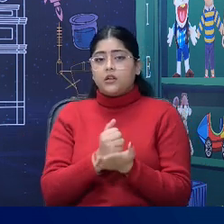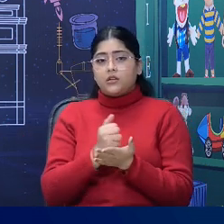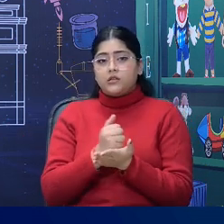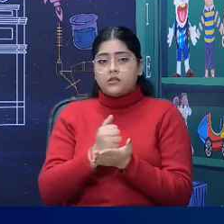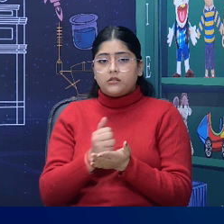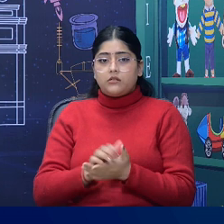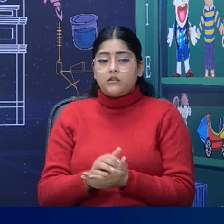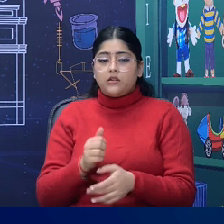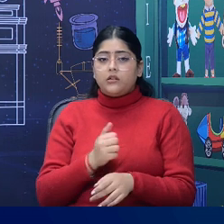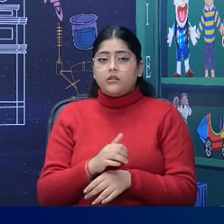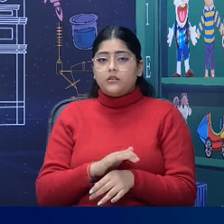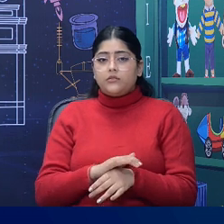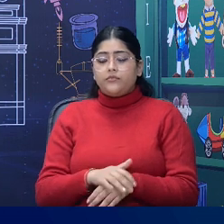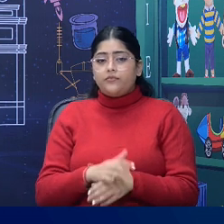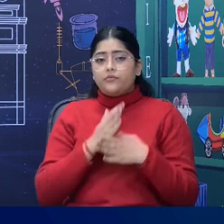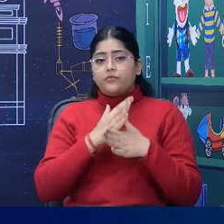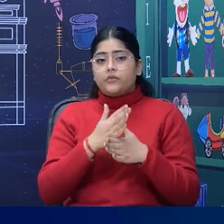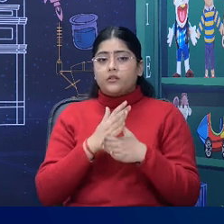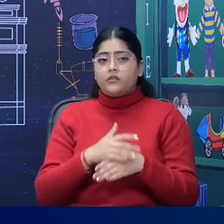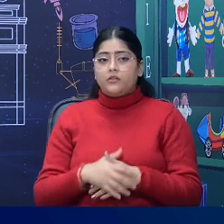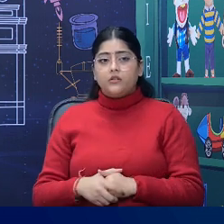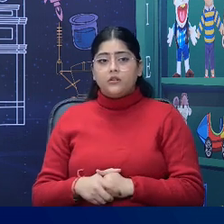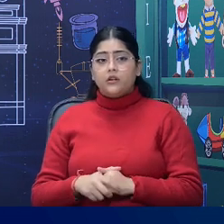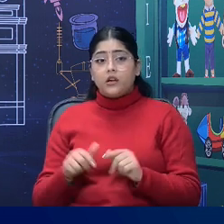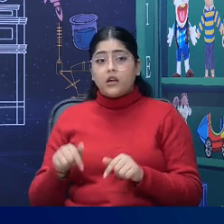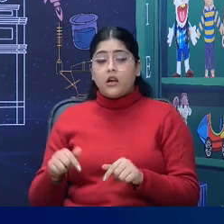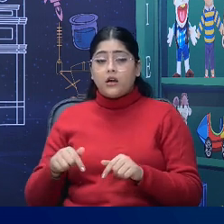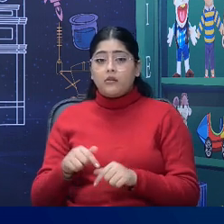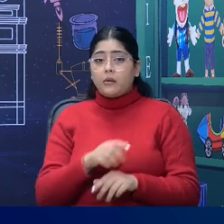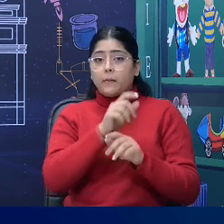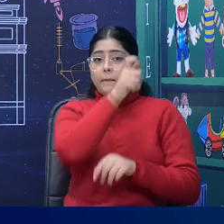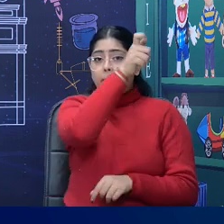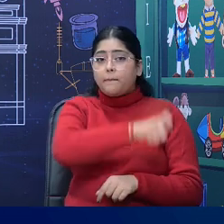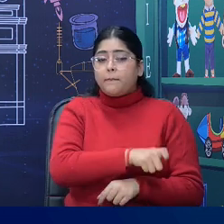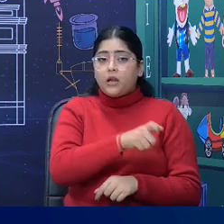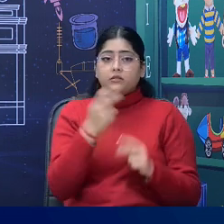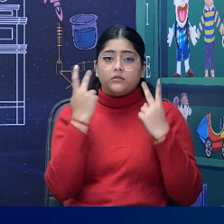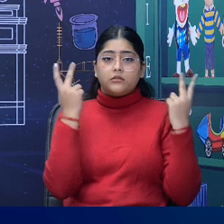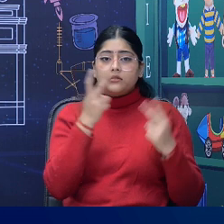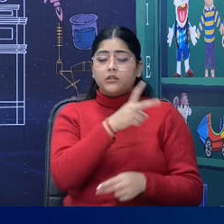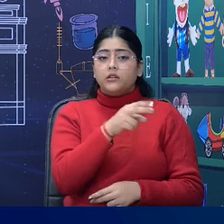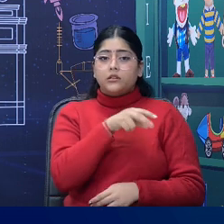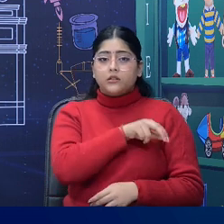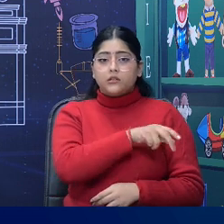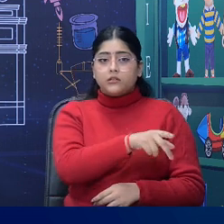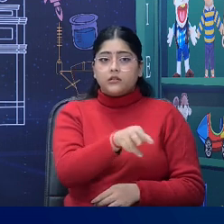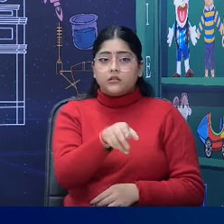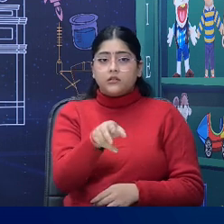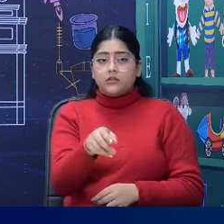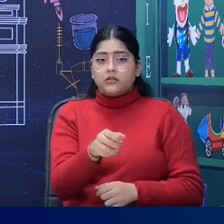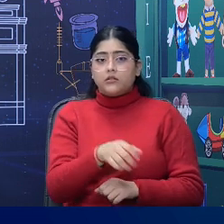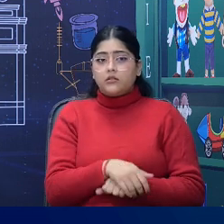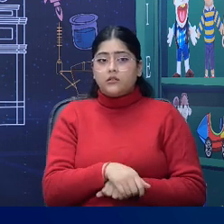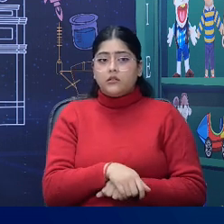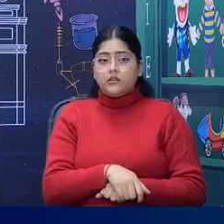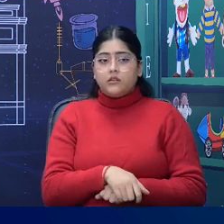व्यक्ति अब भव्य पुरुष मंच से उतर कर कार पर चढ़ रहे थे मैंने उन्हें पास से देखा